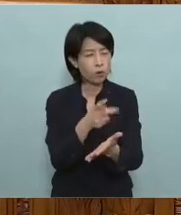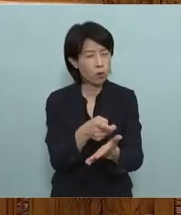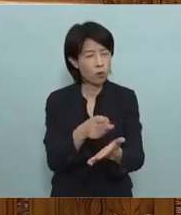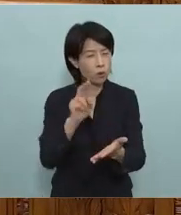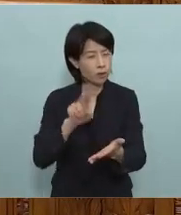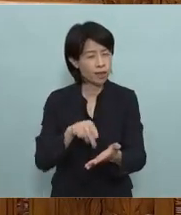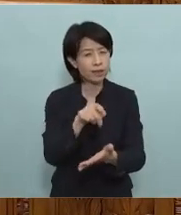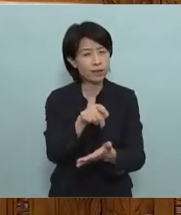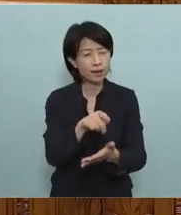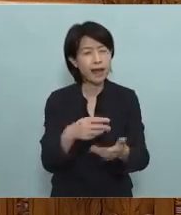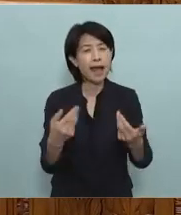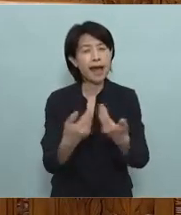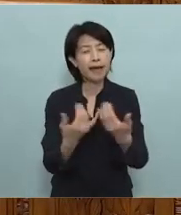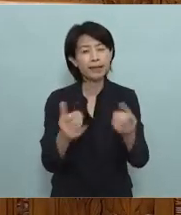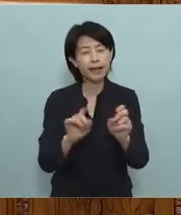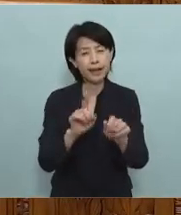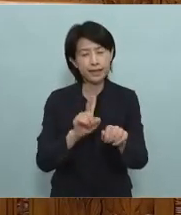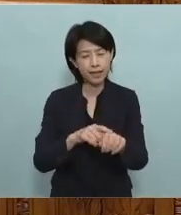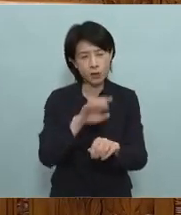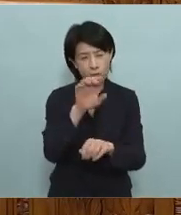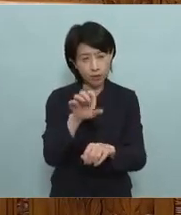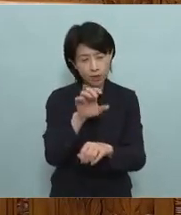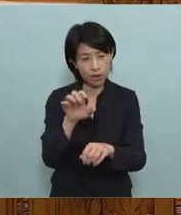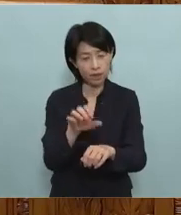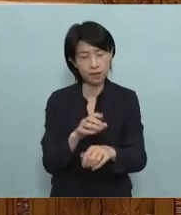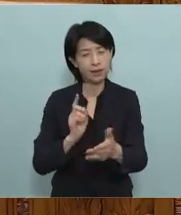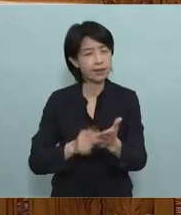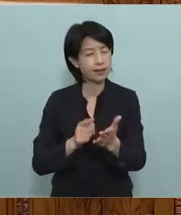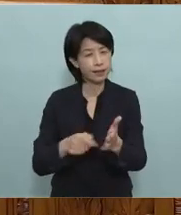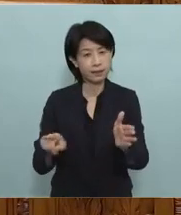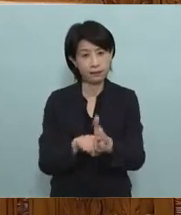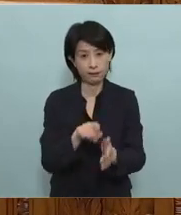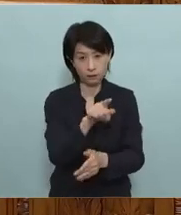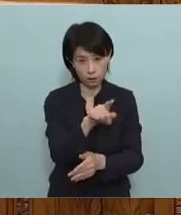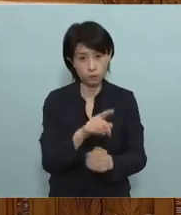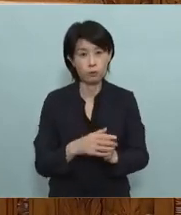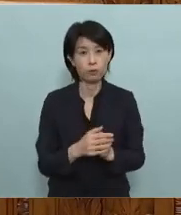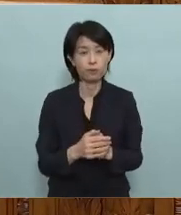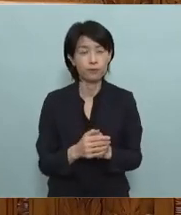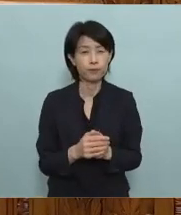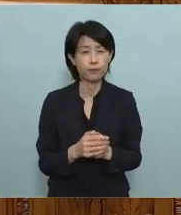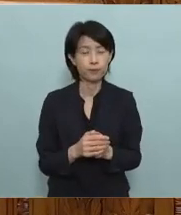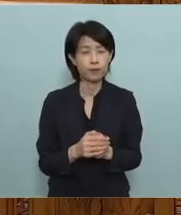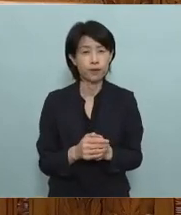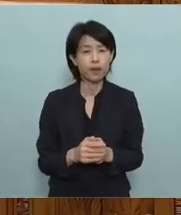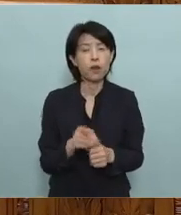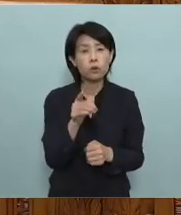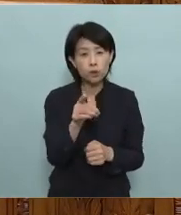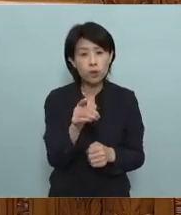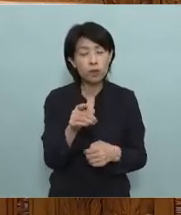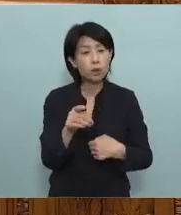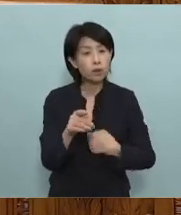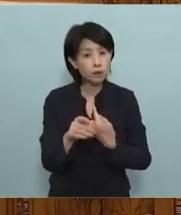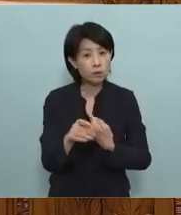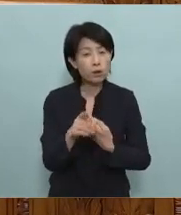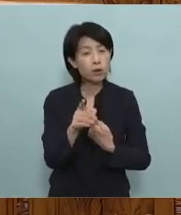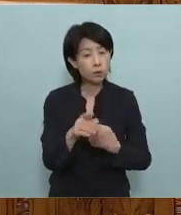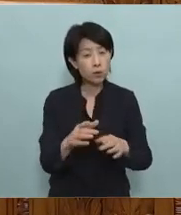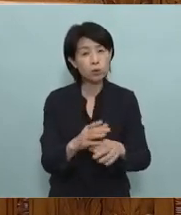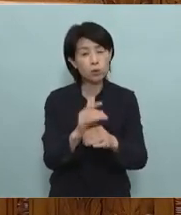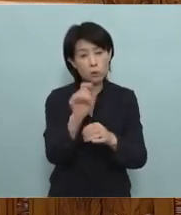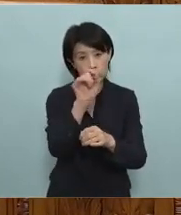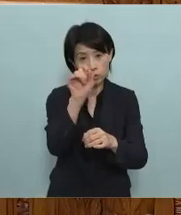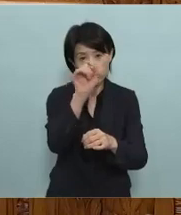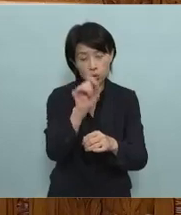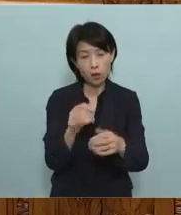社会性を何度も厳しく指摘され続けてきました。総理ご自身はこうした統一教会